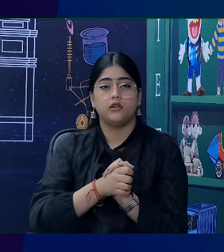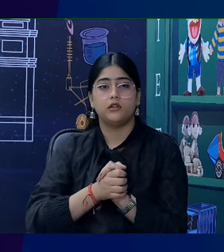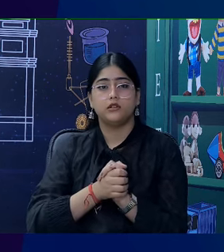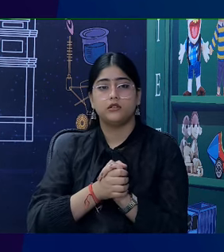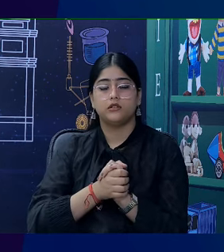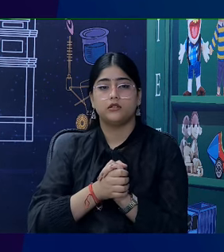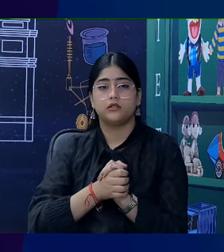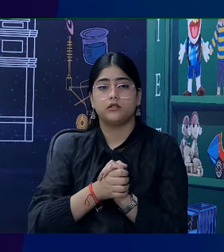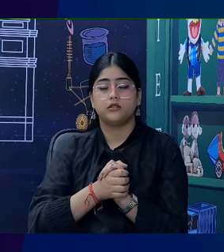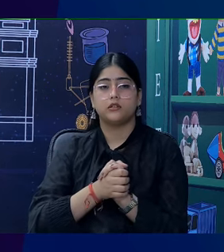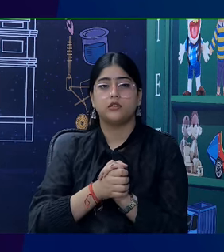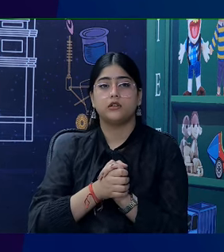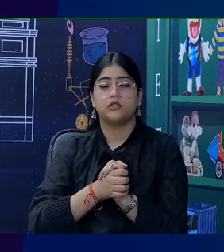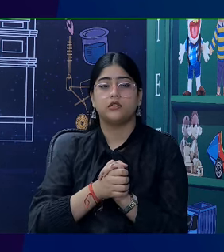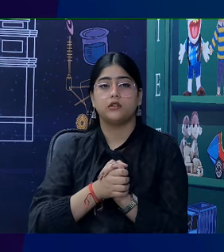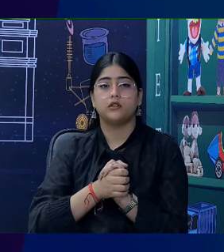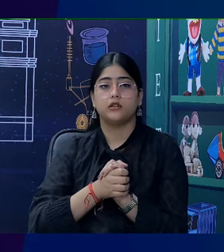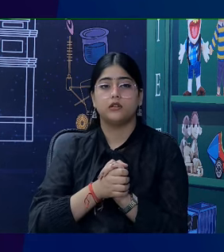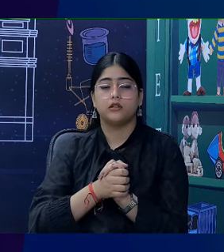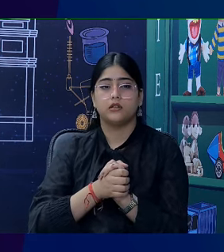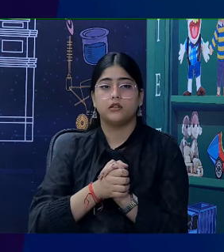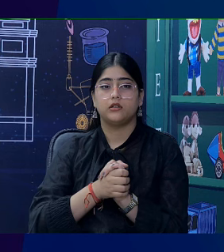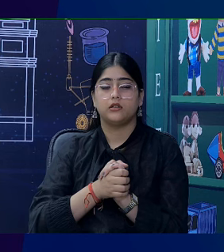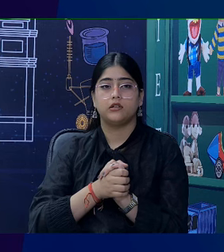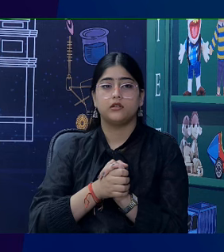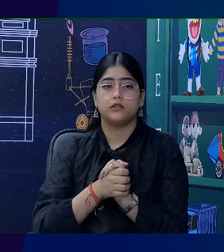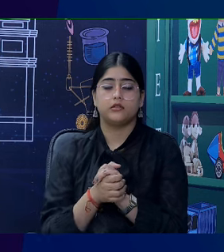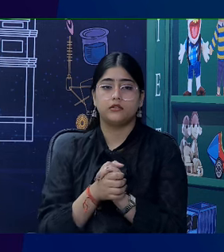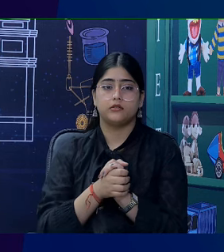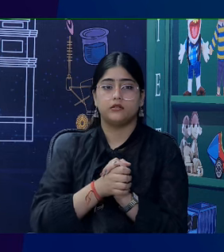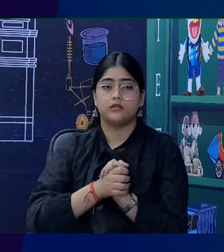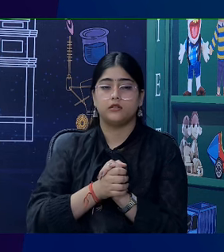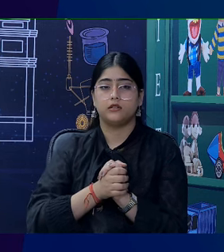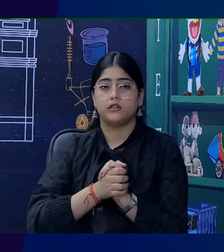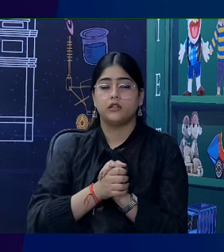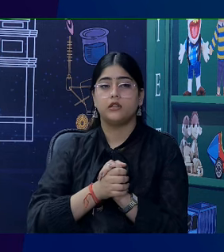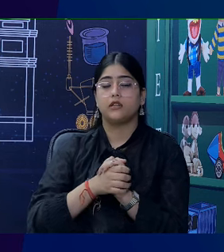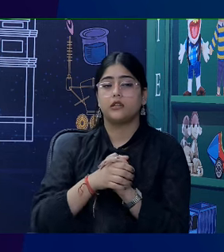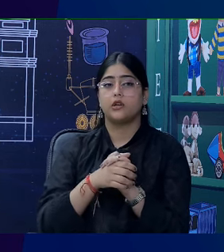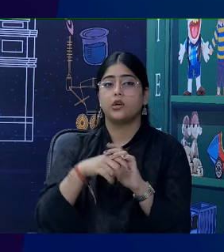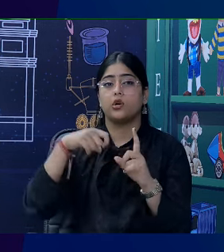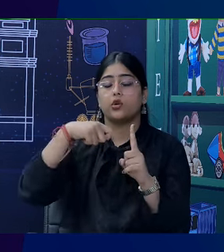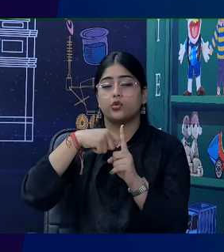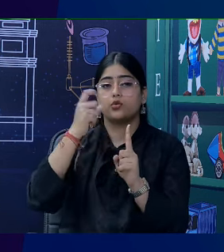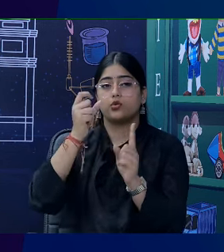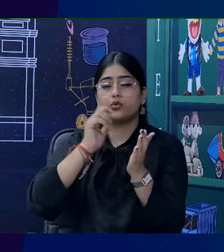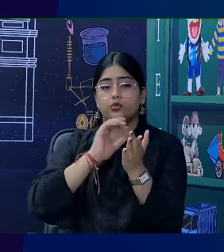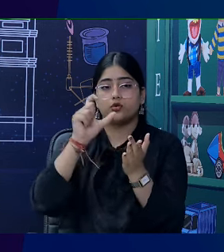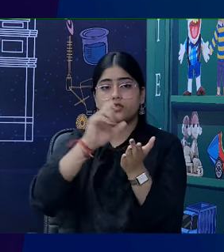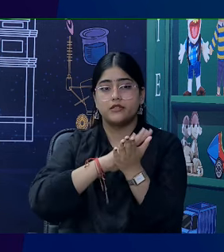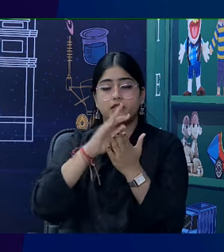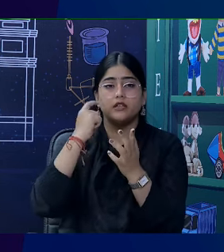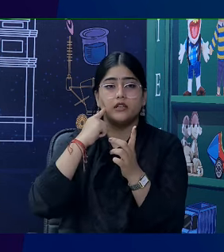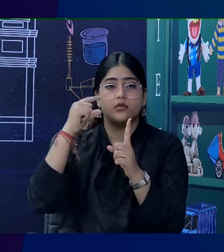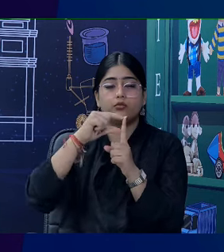ना कुछ को हम नाम से करेंगे कुछ को वैसे इसको लर्न करना हां पड़ेगा तो कुचीपुड़ी आंध्र प्रदेश का और ये कुचीपुड़ी इस